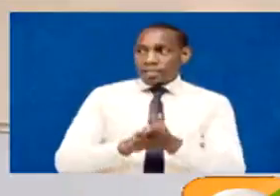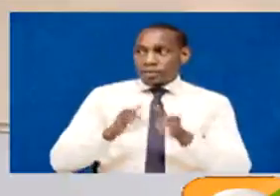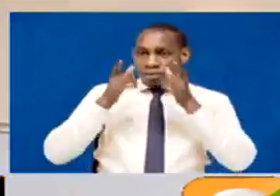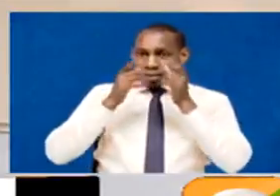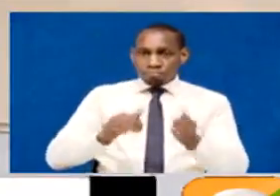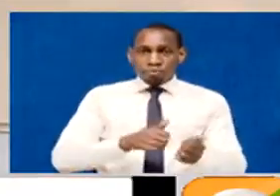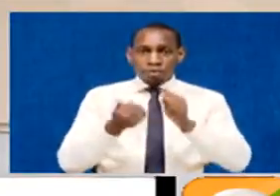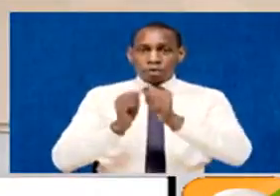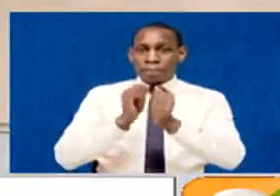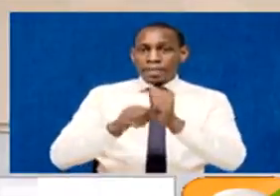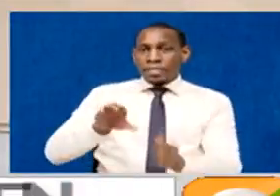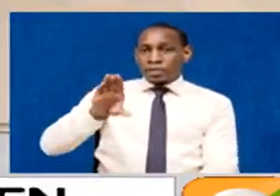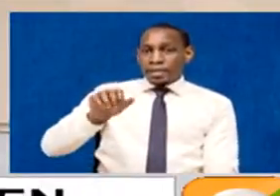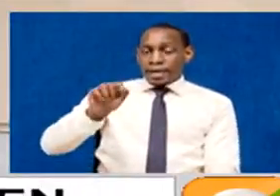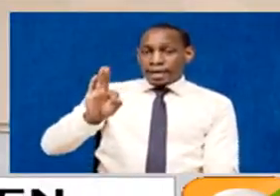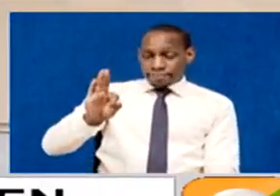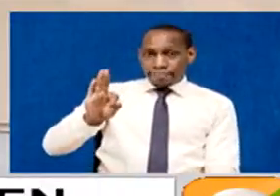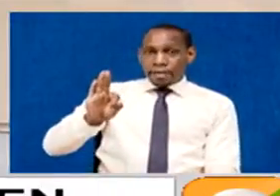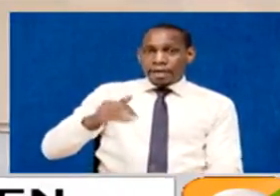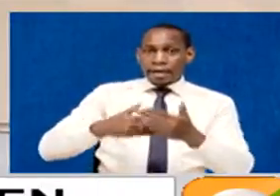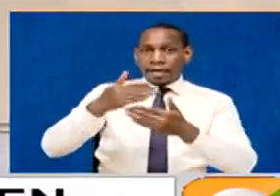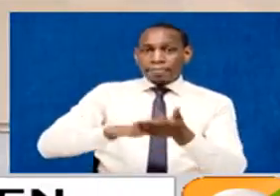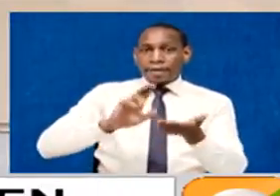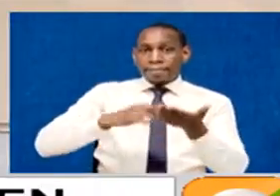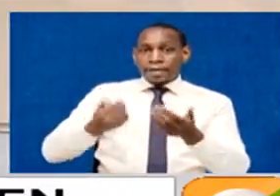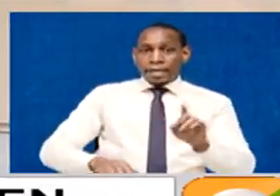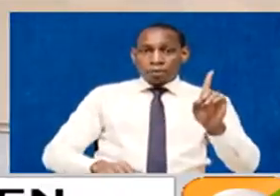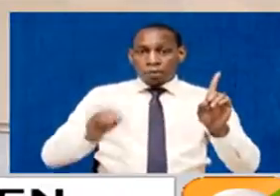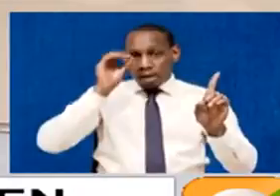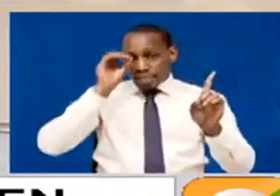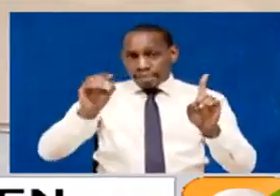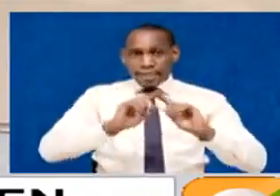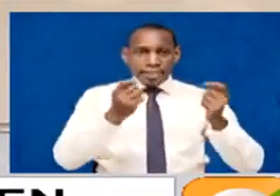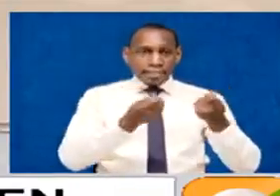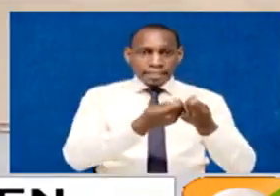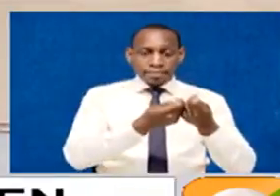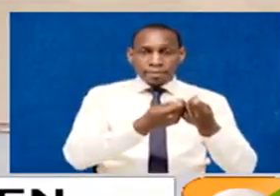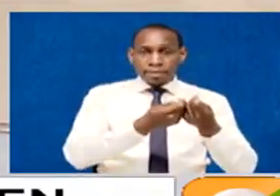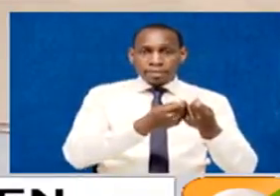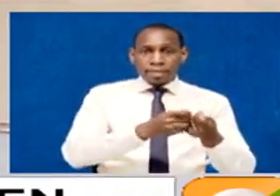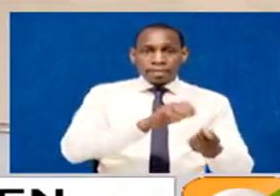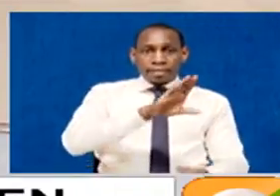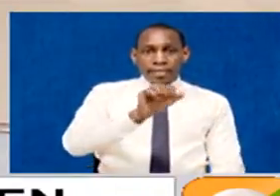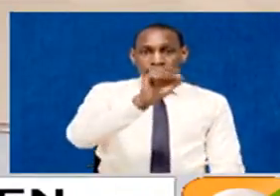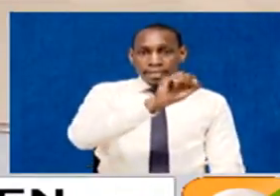Tusker alibanduliwa nje ya mashindano ya kombe la Confederations baada ya kulazwa bao moja kwa nunge na kikosi cha